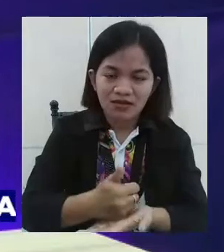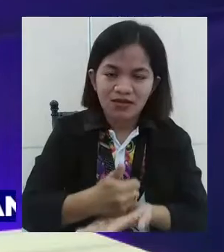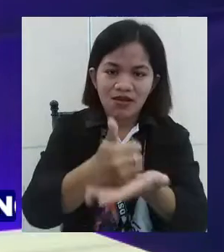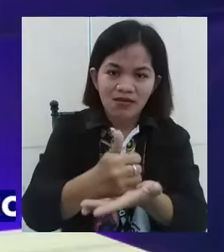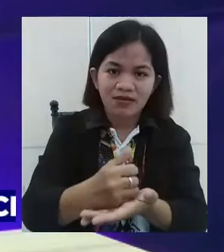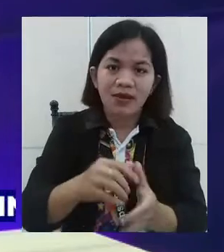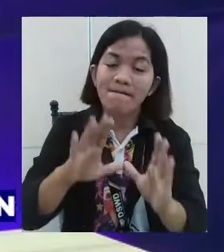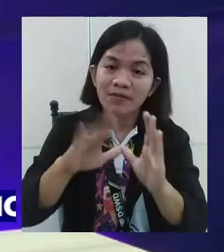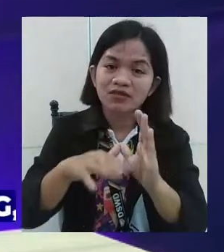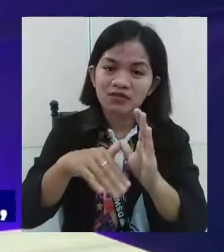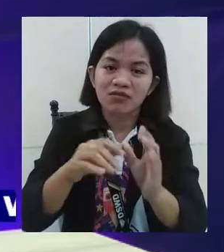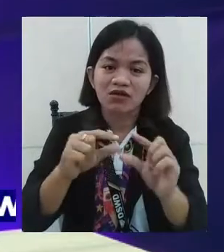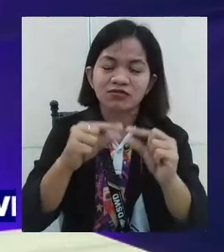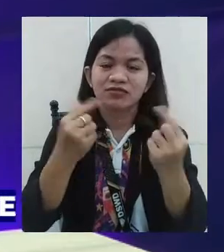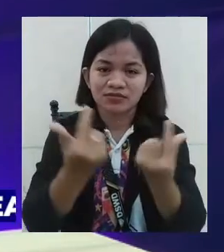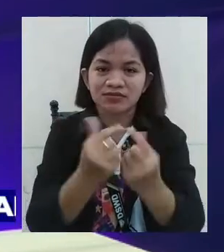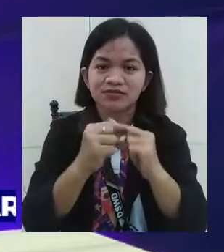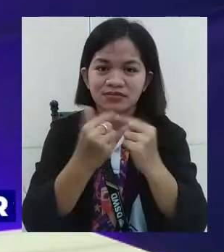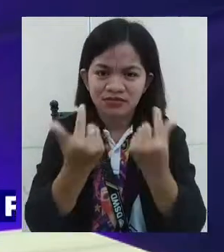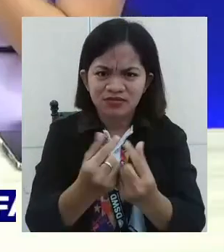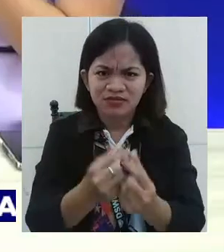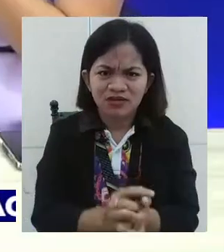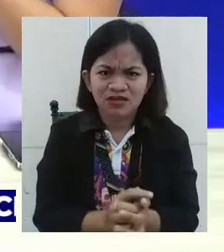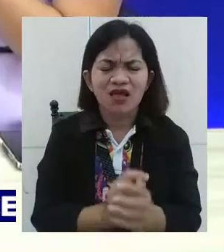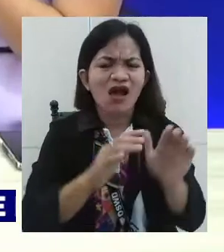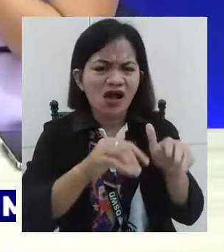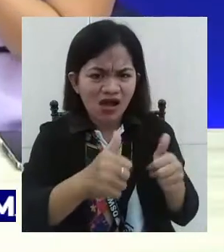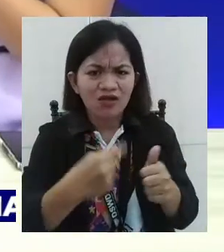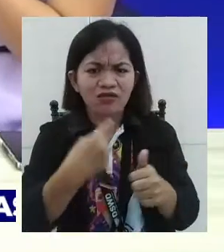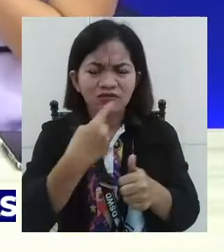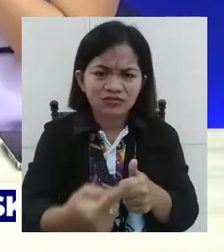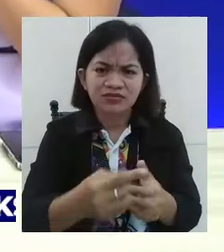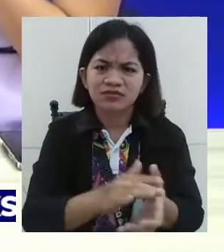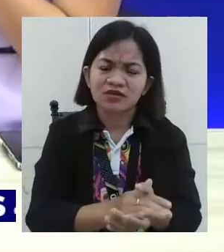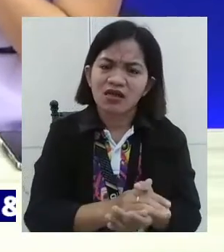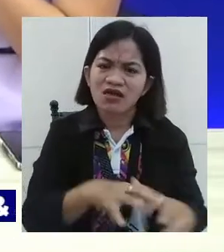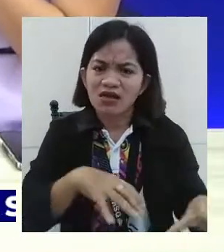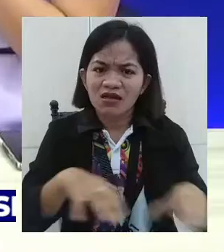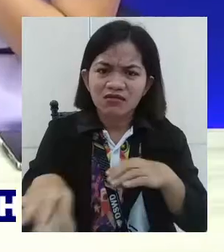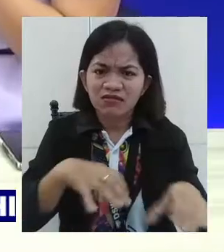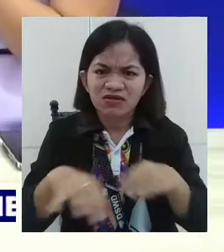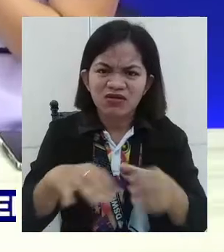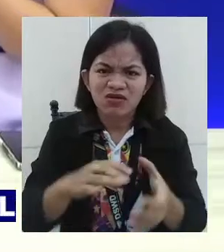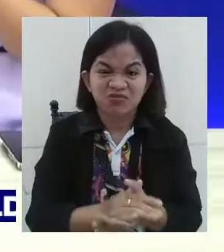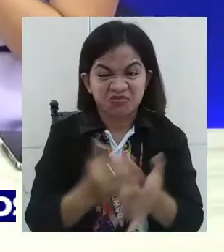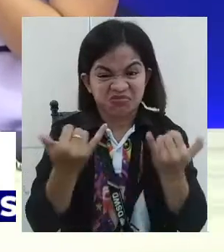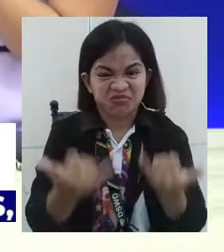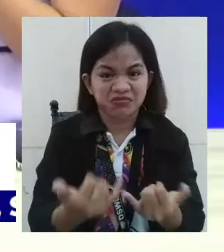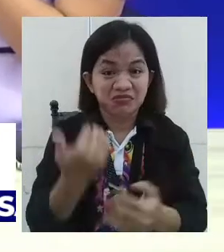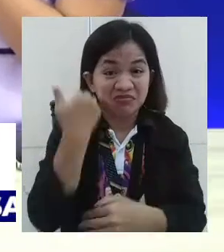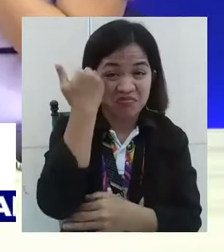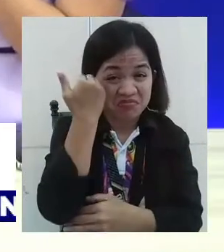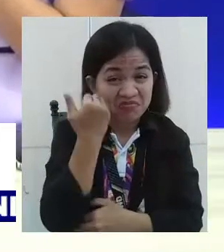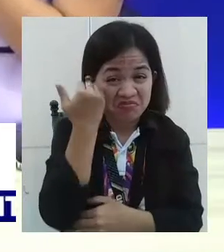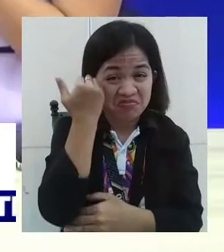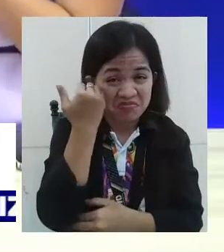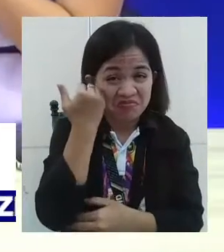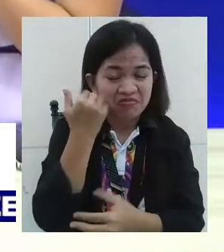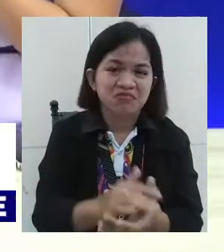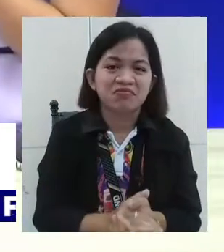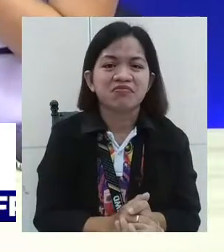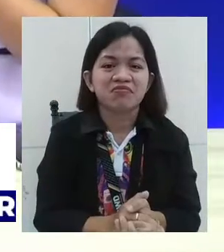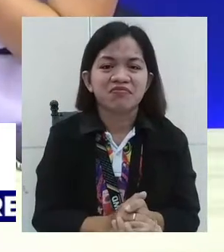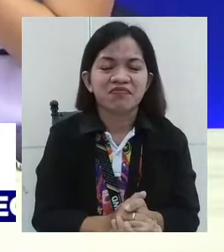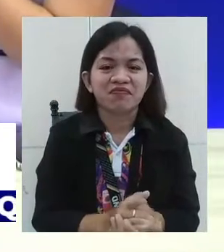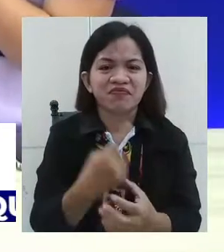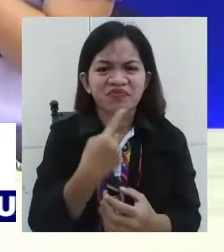yung ating livelihood naman? Ngayon po ba meron pa rin talagang kakulangan sa livelihood? Base po ba sa datos natin,